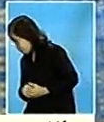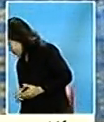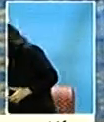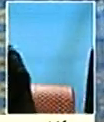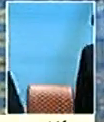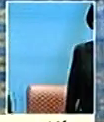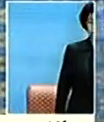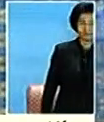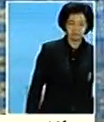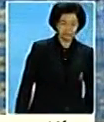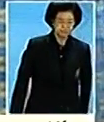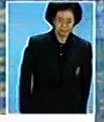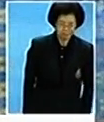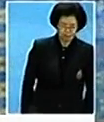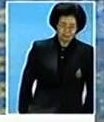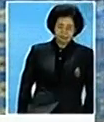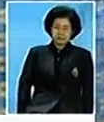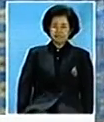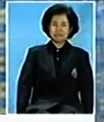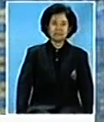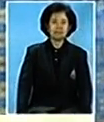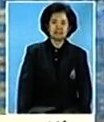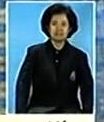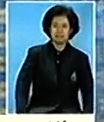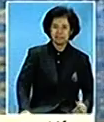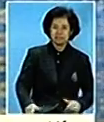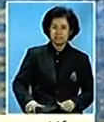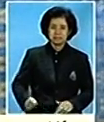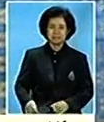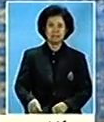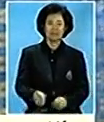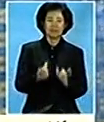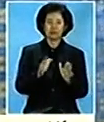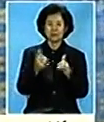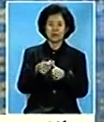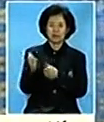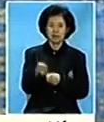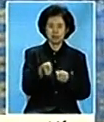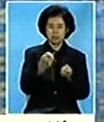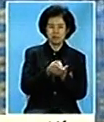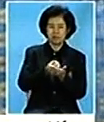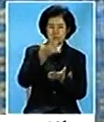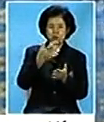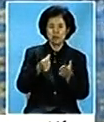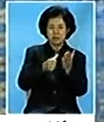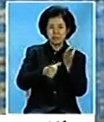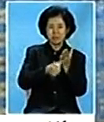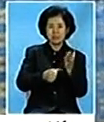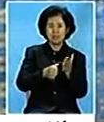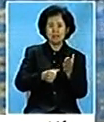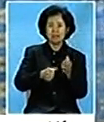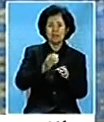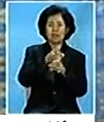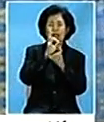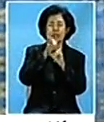ราะฉะนั้นลองทบทวนดูนะครับเพราะผู้ที่ไปเล่นเนี่ยมีฐานะที่จะจ่ายได้ส่วนภาษีสุราบุหรี่ที่ท่าน